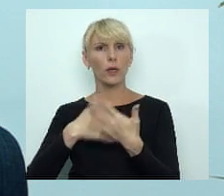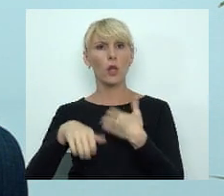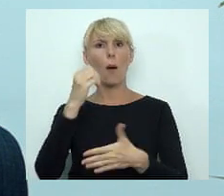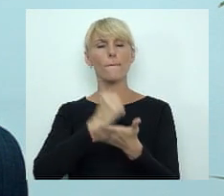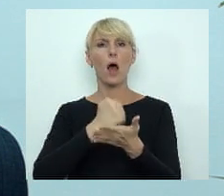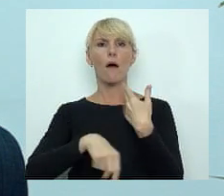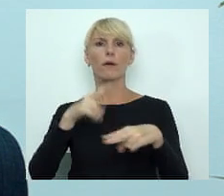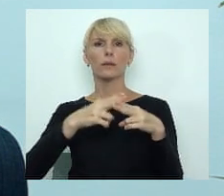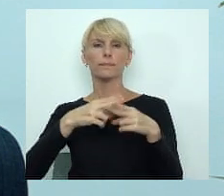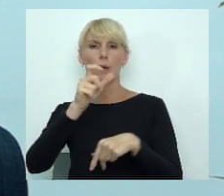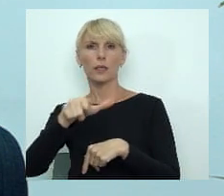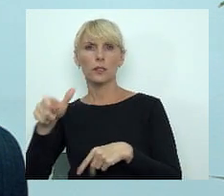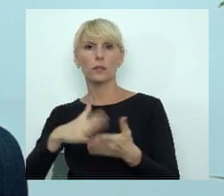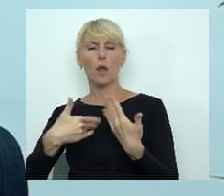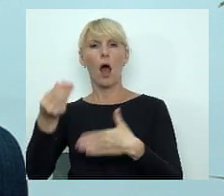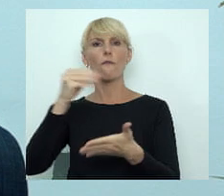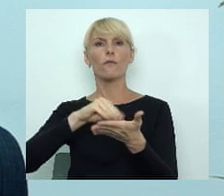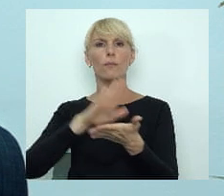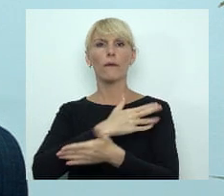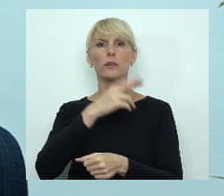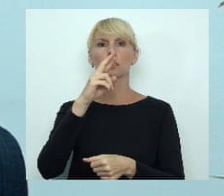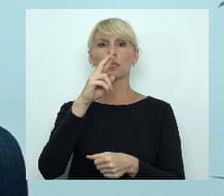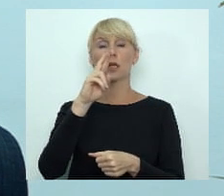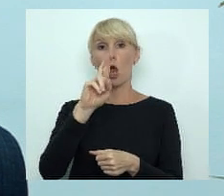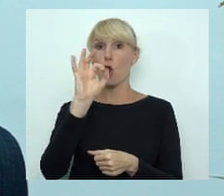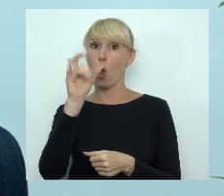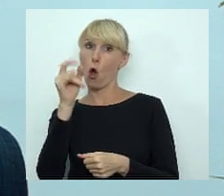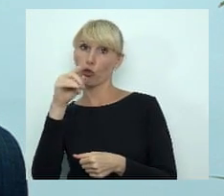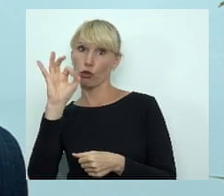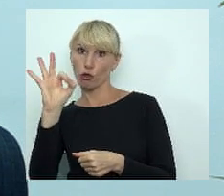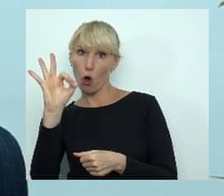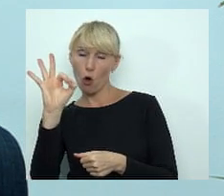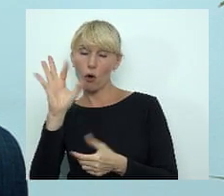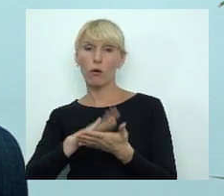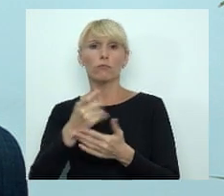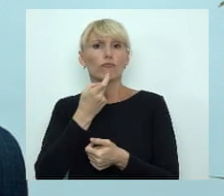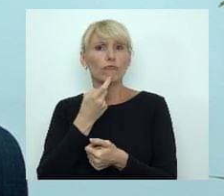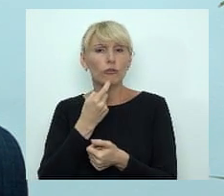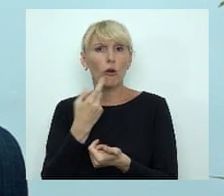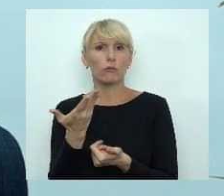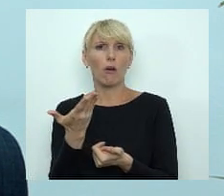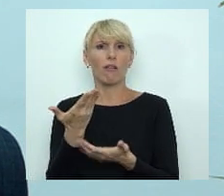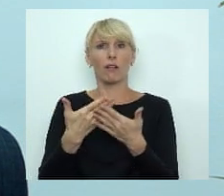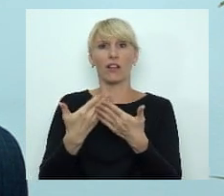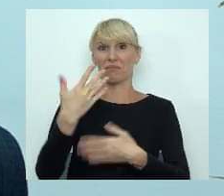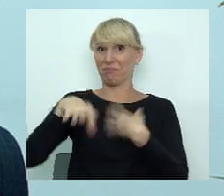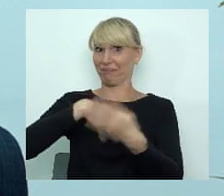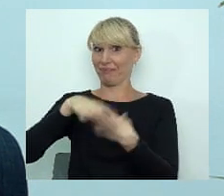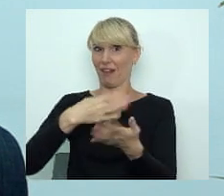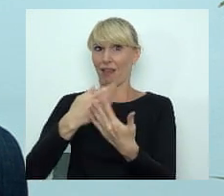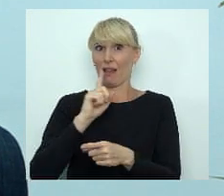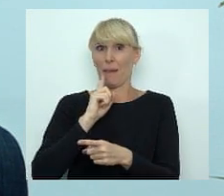pacjentów oraz o tym, dlaczego wprowadzenie słowa RODO wywołało widoczne publiczne zamieszanie, a nawet, mam wrażenie,